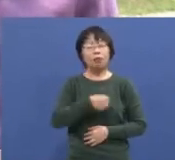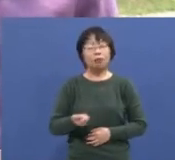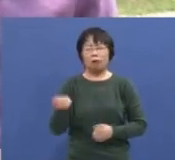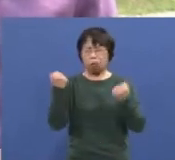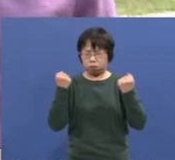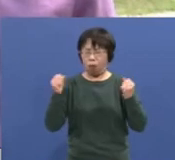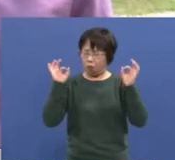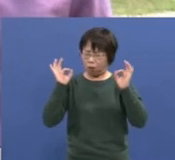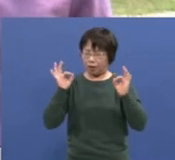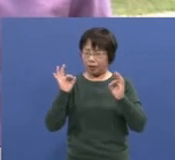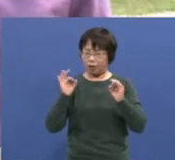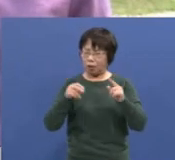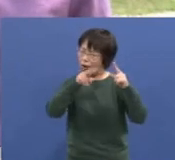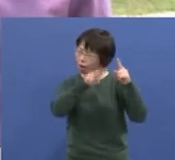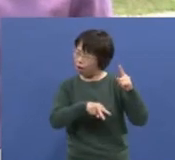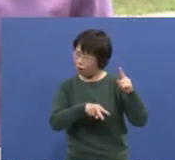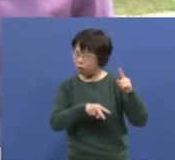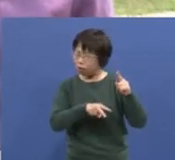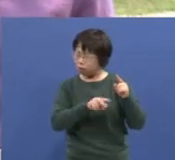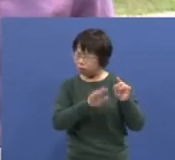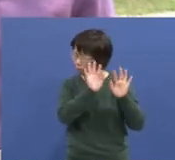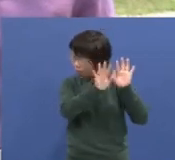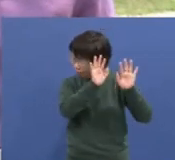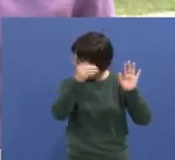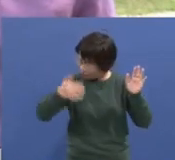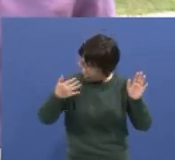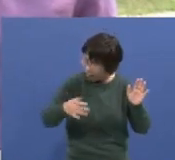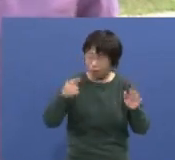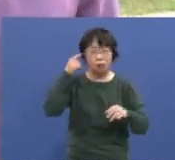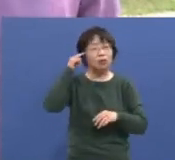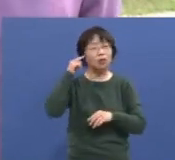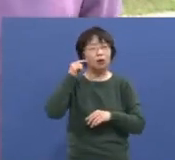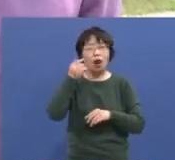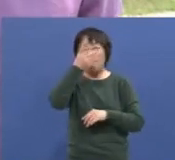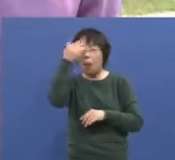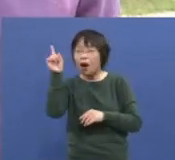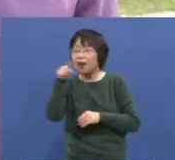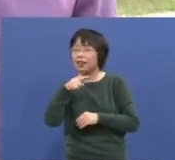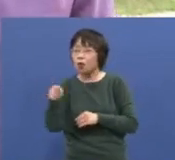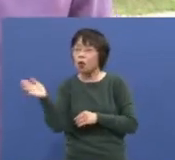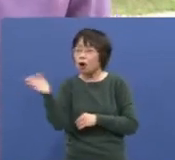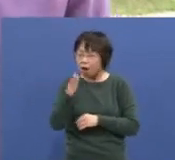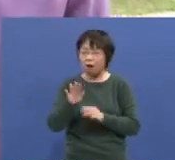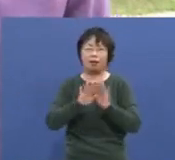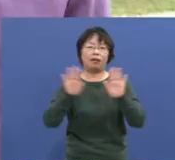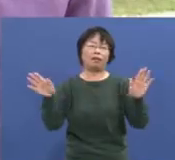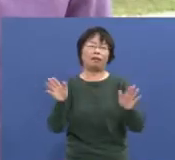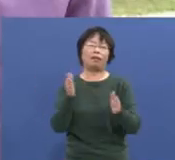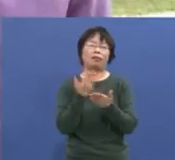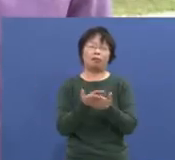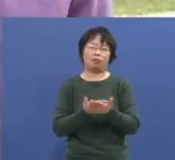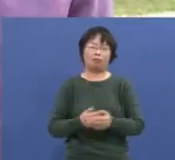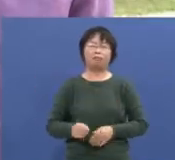や、まだまだ介護予防は先のことと思っているような若い世代から始めてもらいたい体操です。